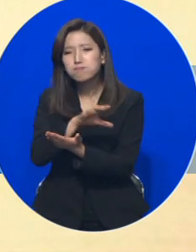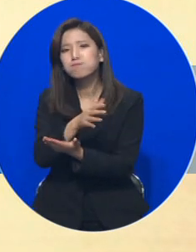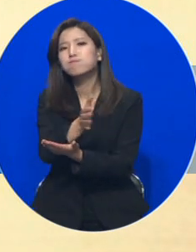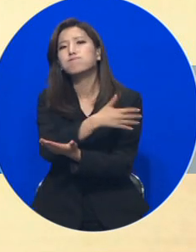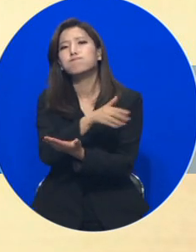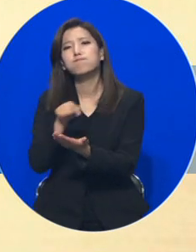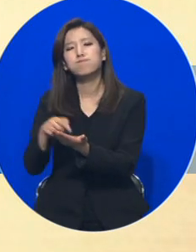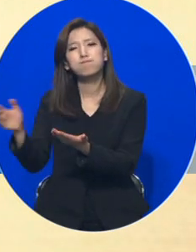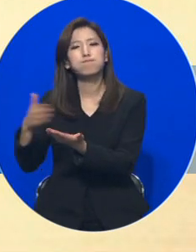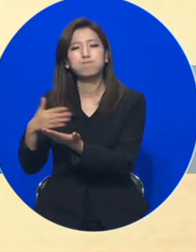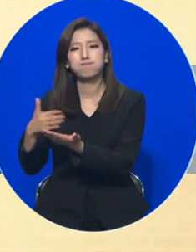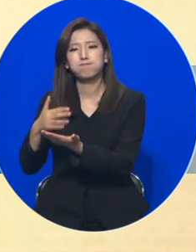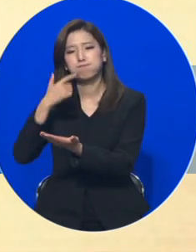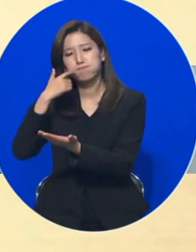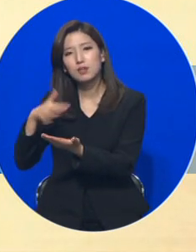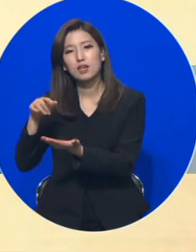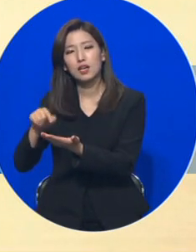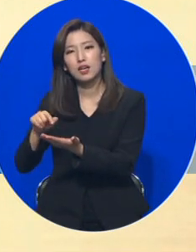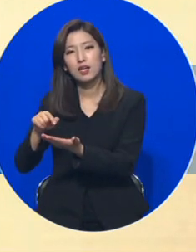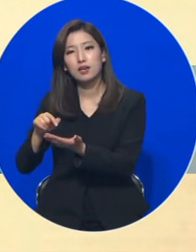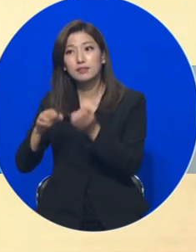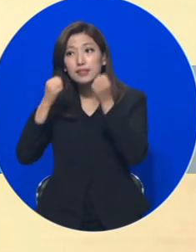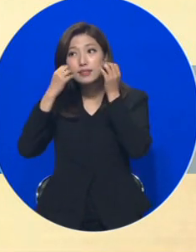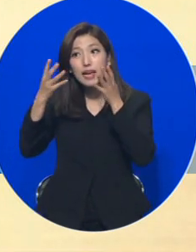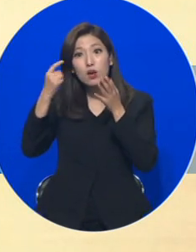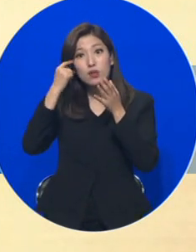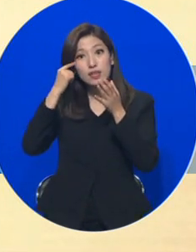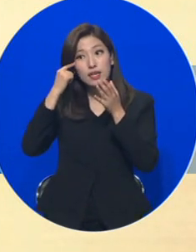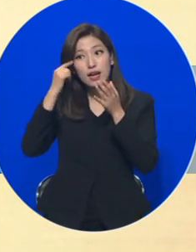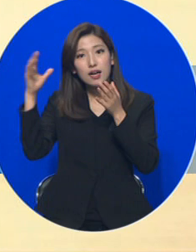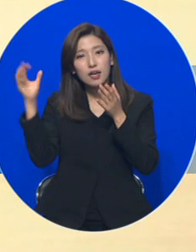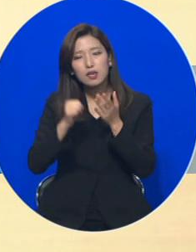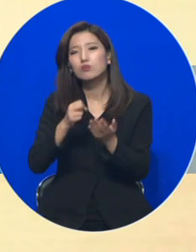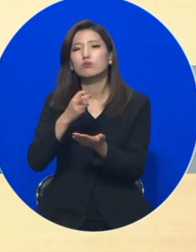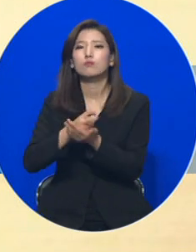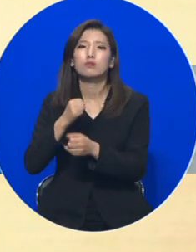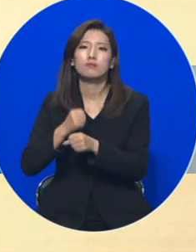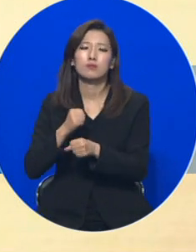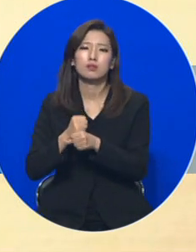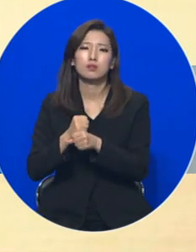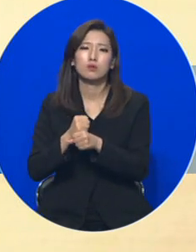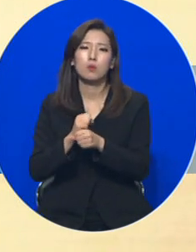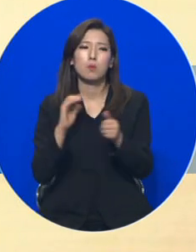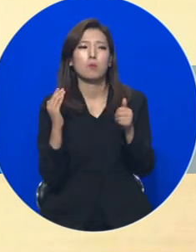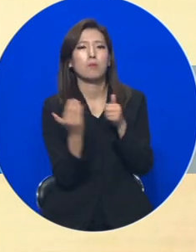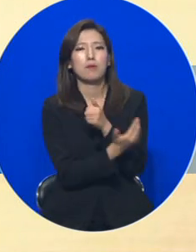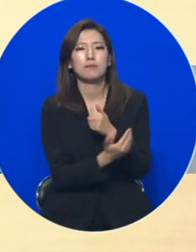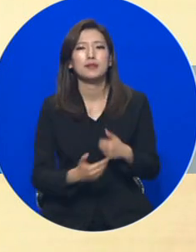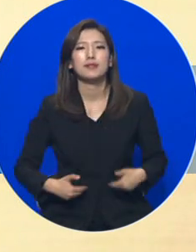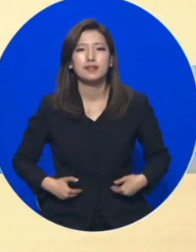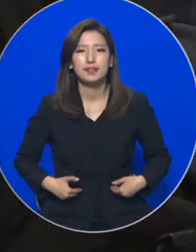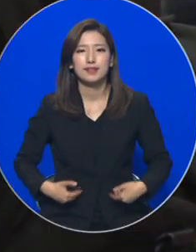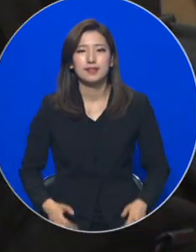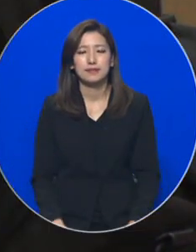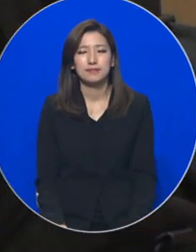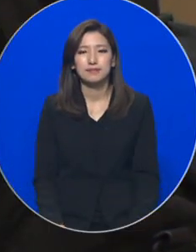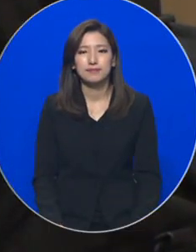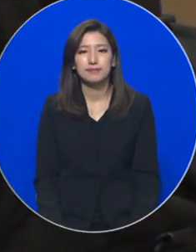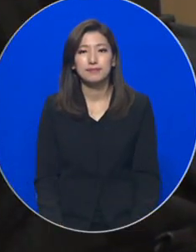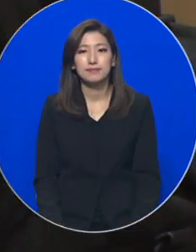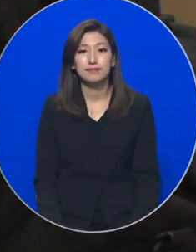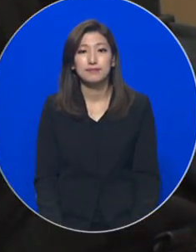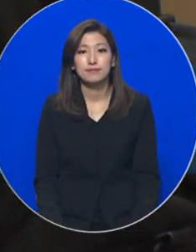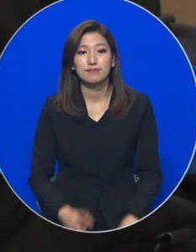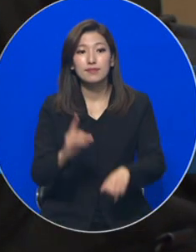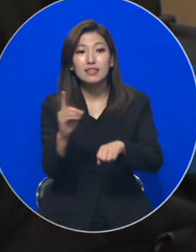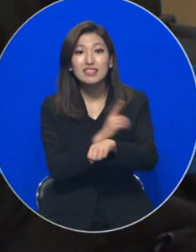새로운 창조적인 새로운 관점에서 어쨌건 하지 않으면 안 되는 그런 거라고 생각됩니다. 디지털